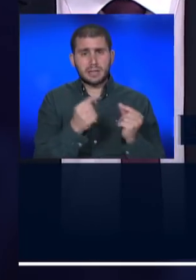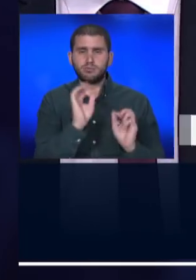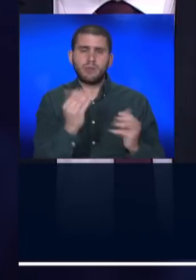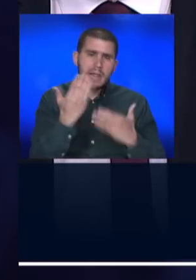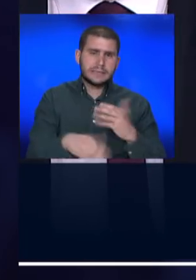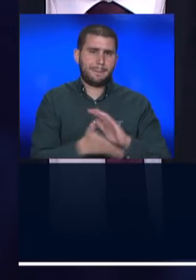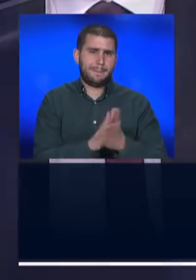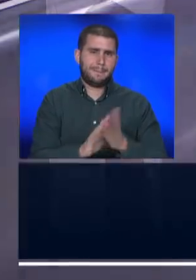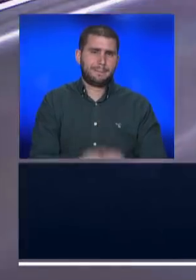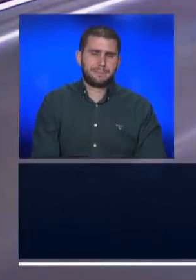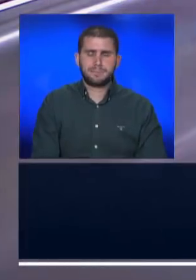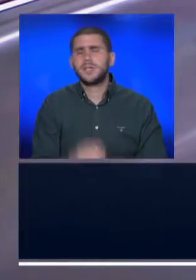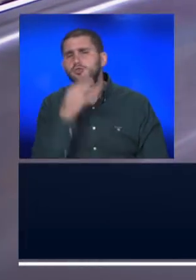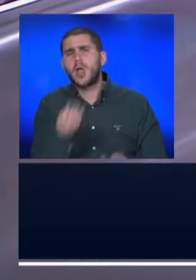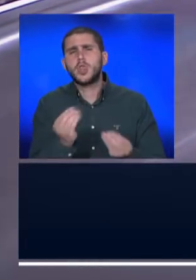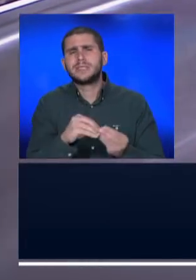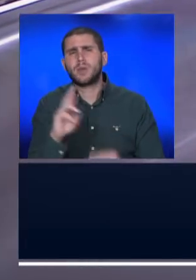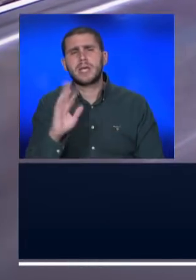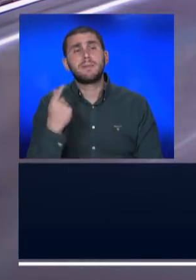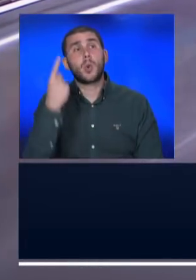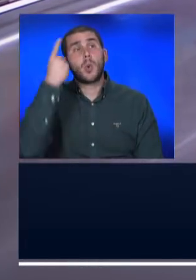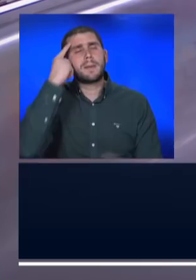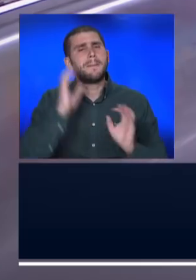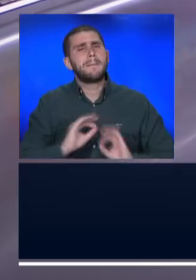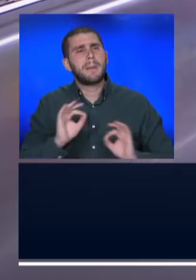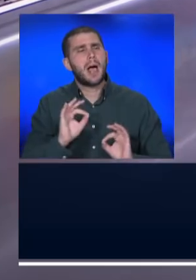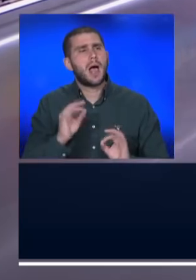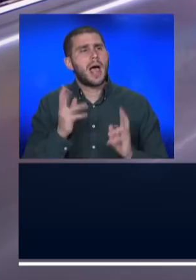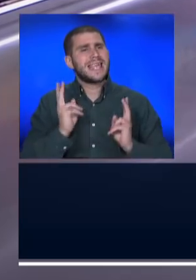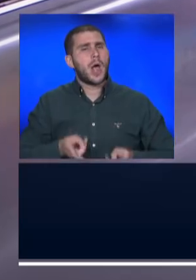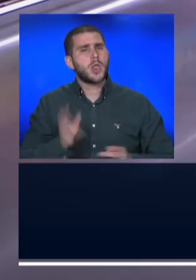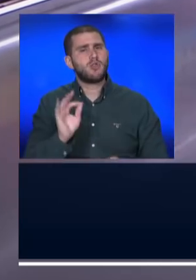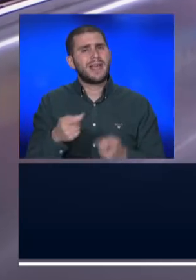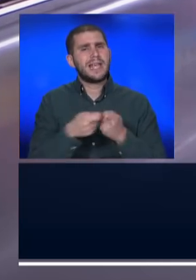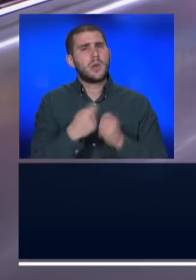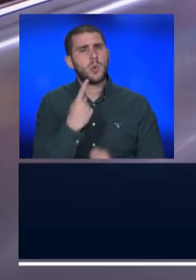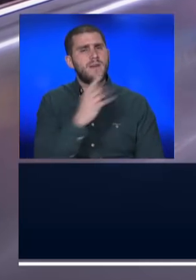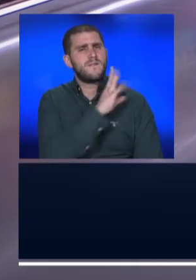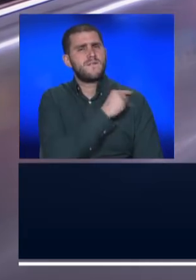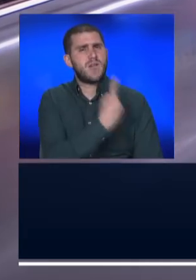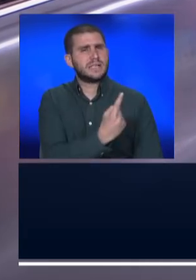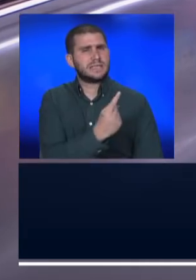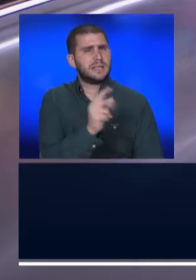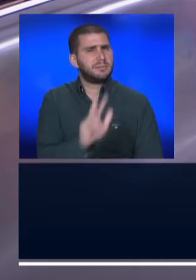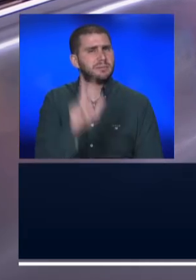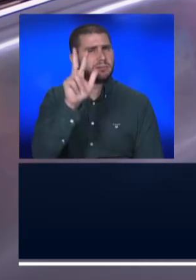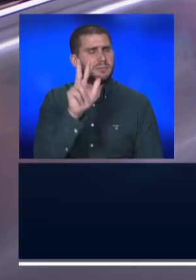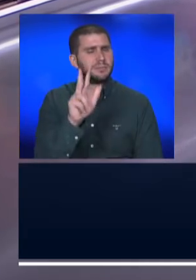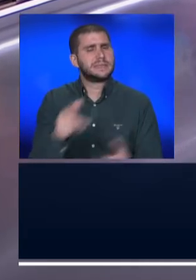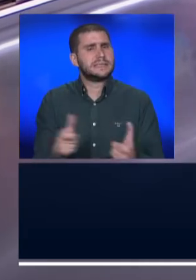רועי, מה אנחנו יודעים, אם אנחנו יודעים בכלל, על היכולות של אותם ארגונים פלסטינים, זרוע נוספת של